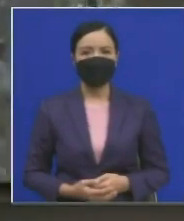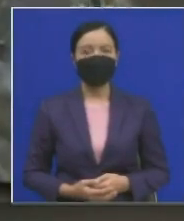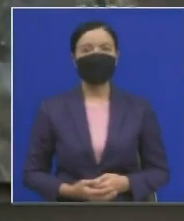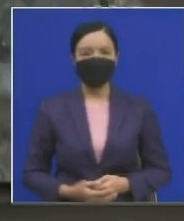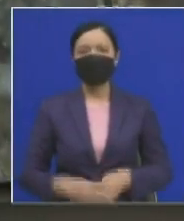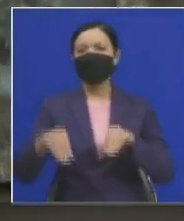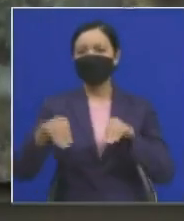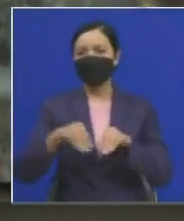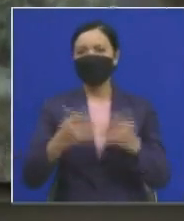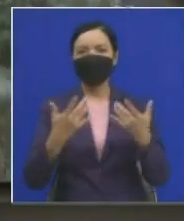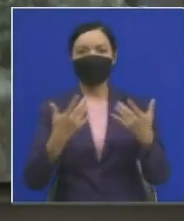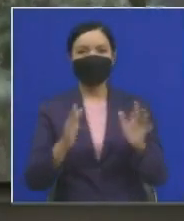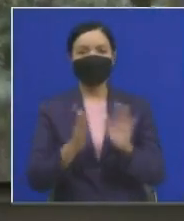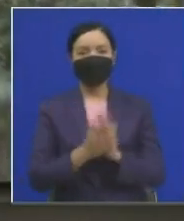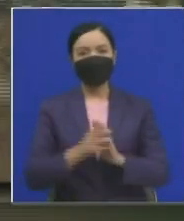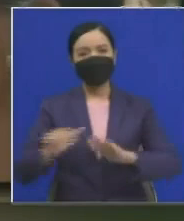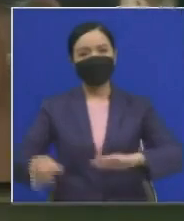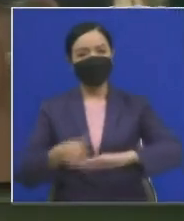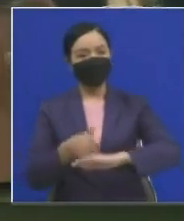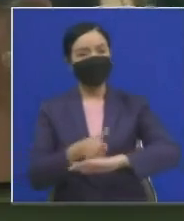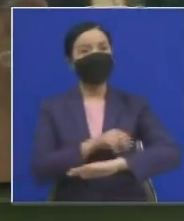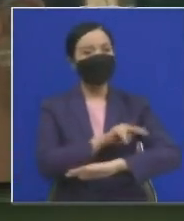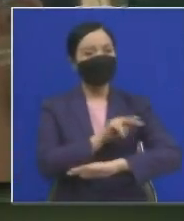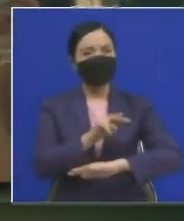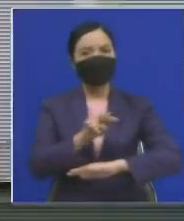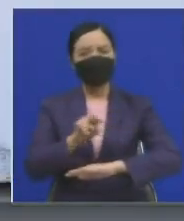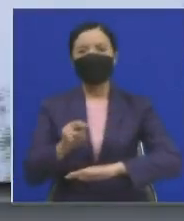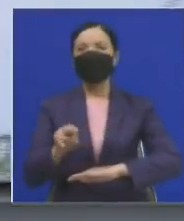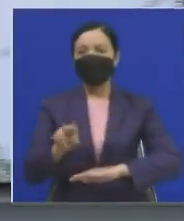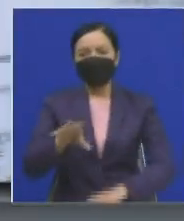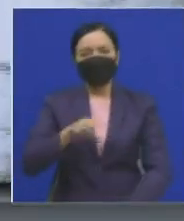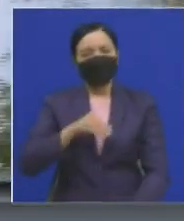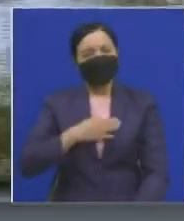อีกไม่นานสัมผัสที่เคยมีจะกลับมา